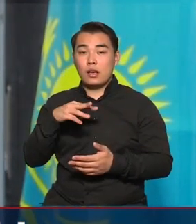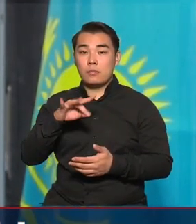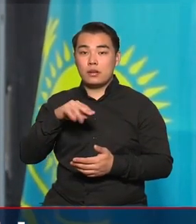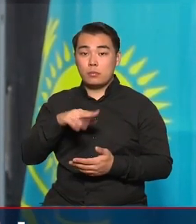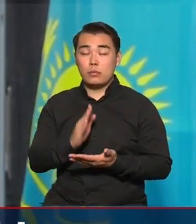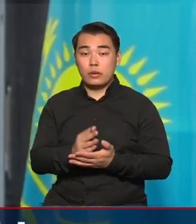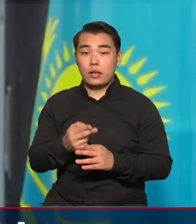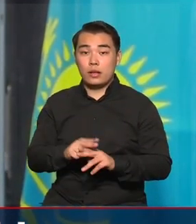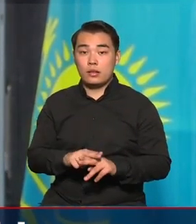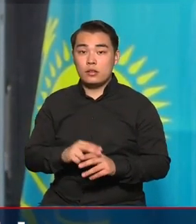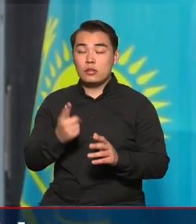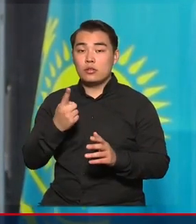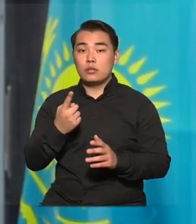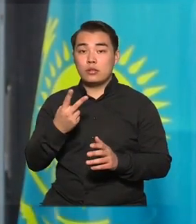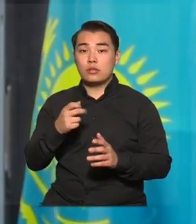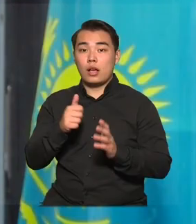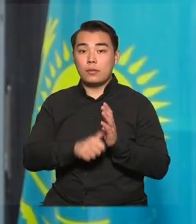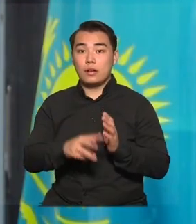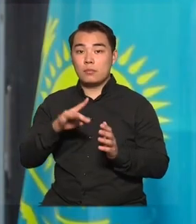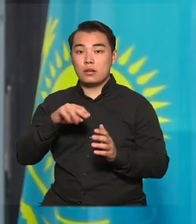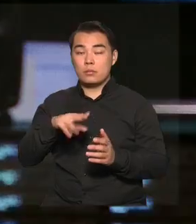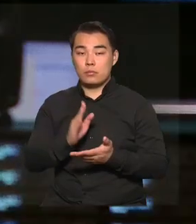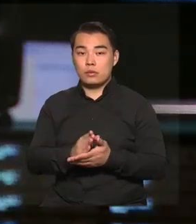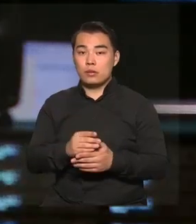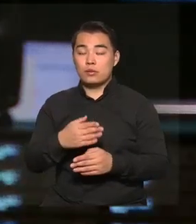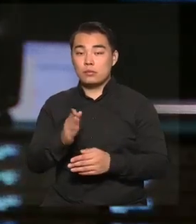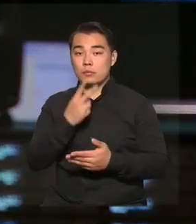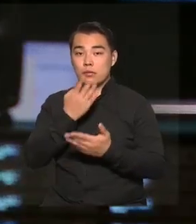есептік пен 260 айлық есептік аралығында.